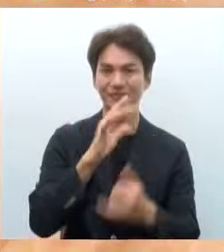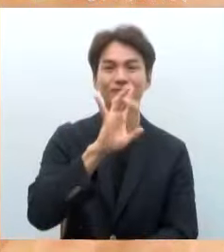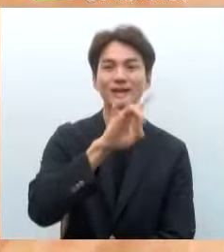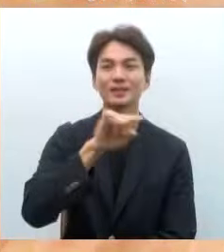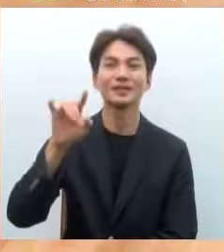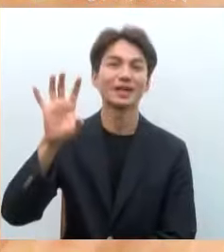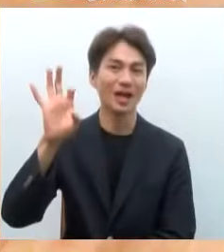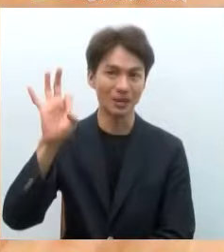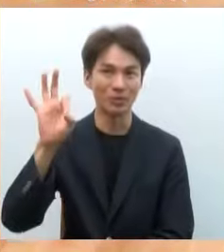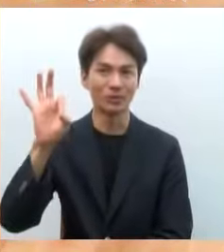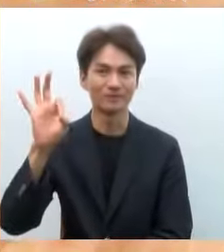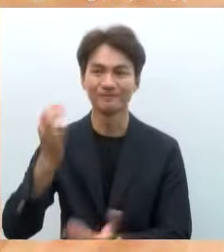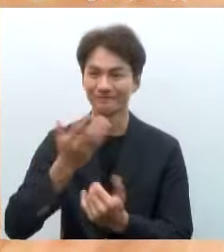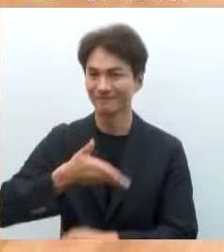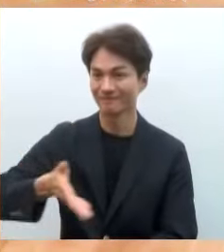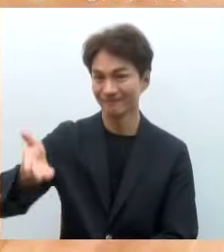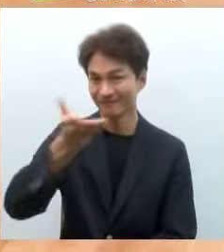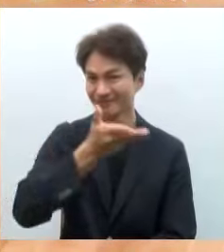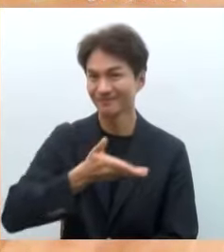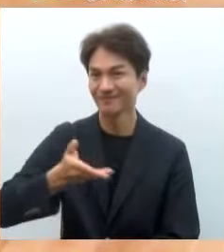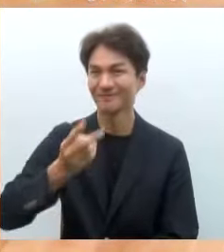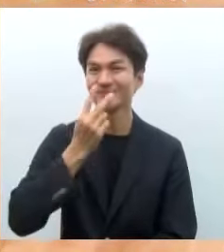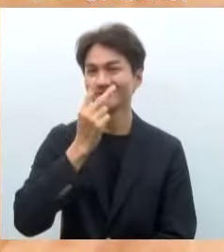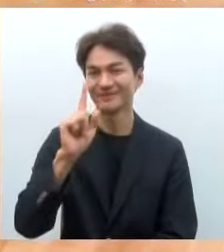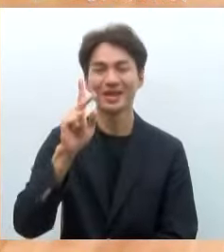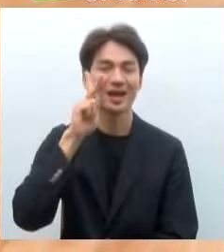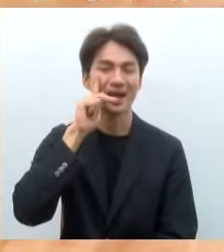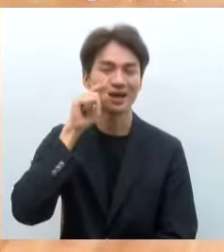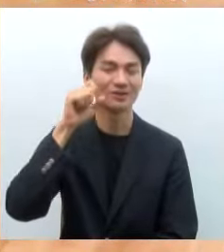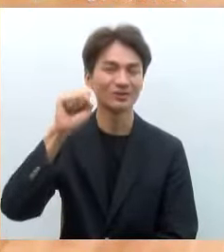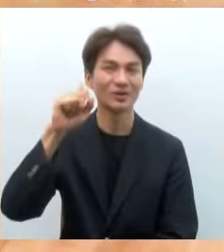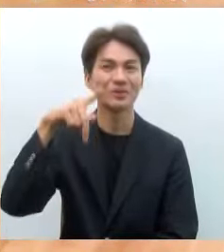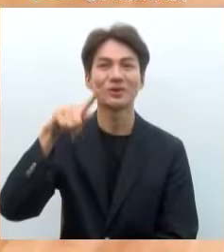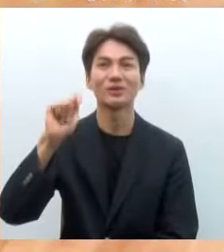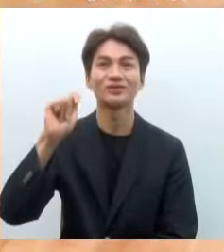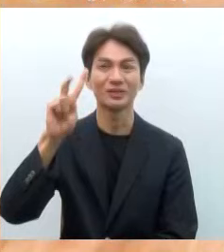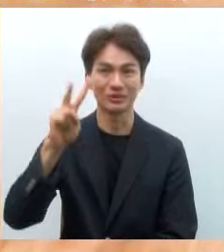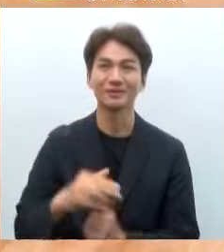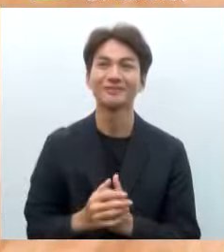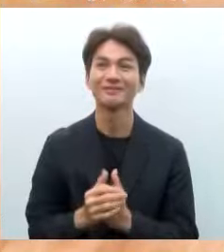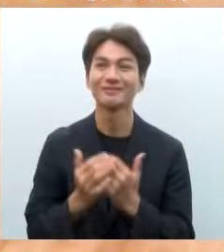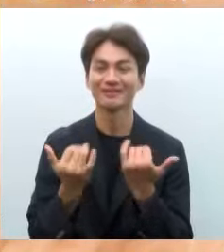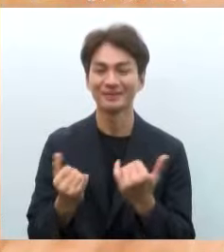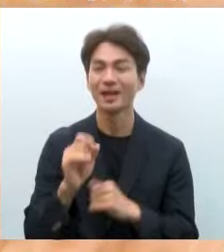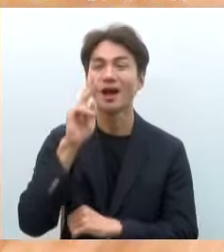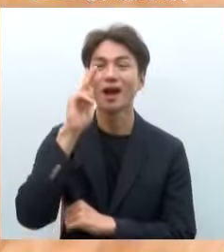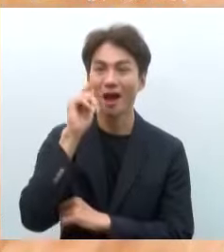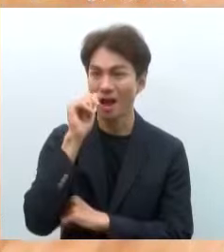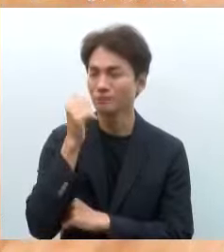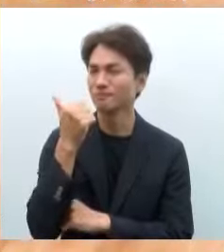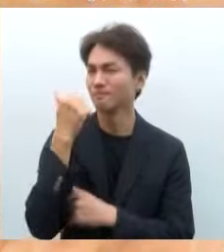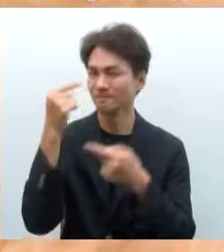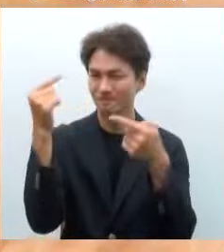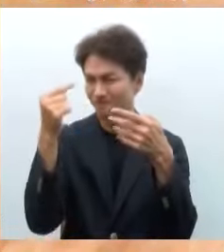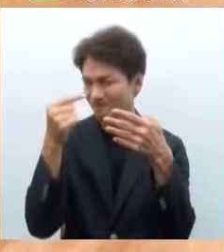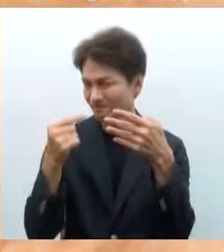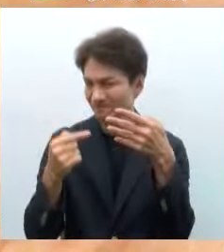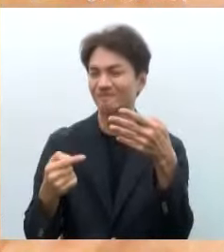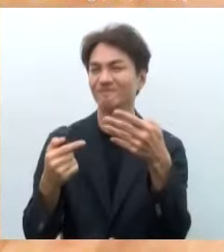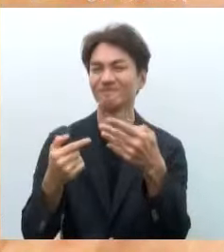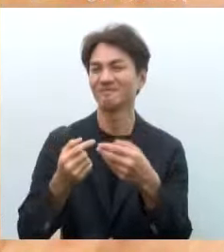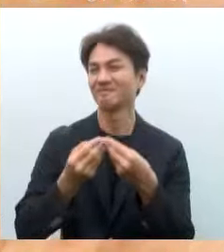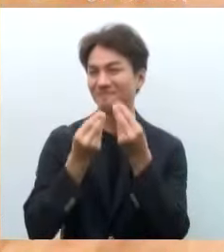า 9:00 นทุกท่านจะอยู่กันในช่วงของเรื่องเล่าข่าวสปทค่ะซึ่งเรามีเรื่องราวที่มาฝากทุกท่านมากมายไก่กองกันเลยที